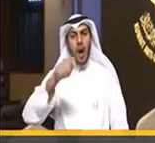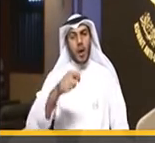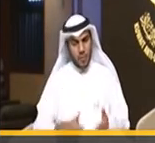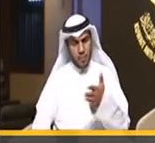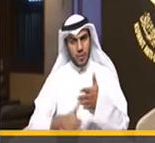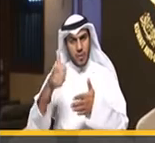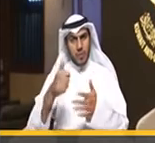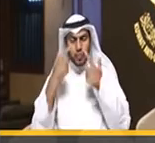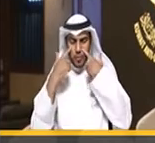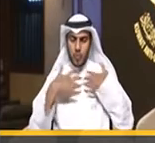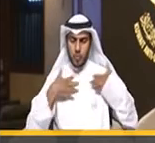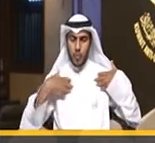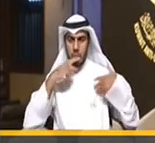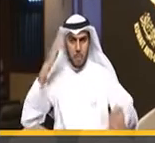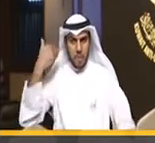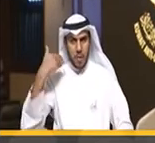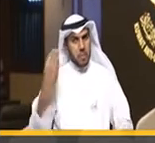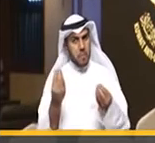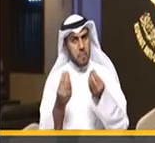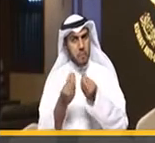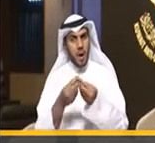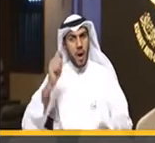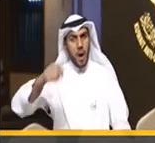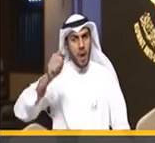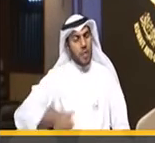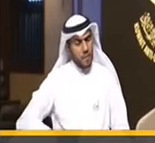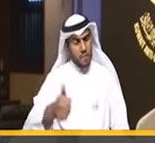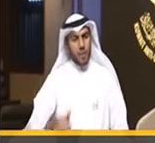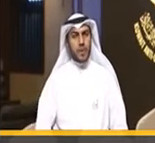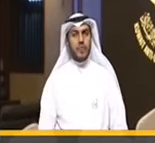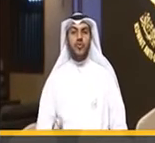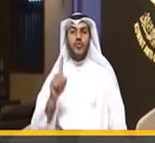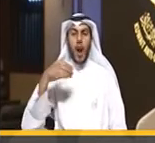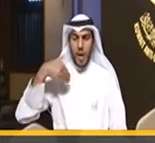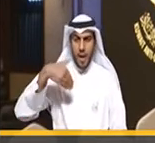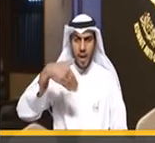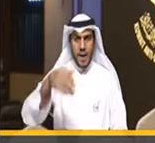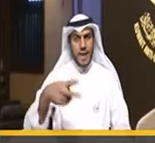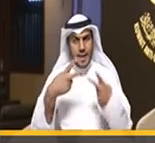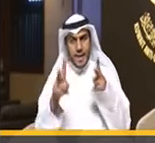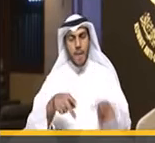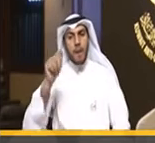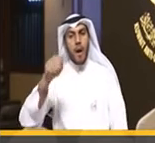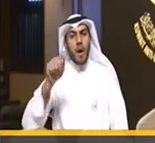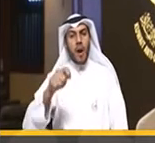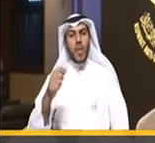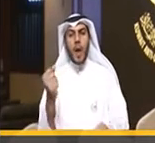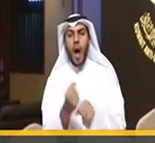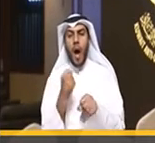فيسعدنا وجود المرأة في النيابة العامة، وان شاء الله تبدأ تستلم قريبا يعني مهامها